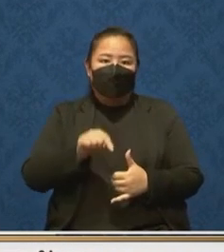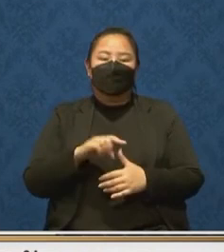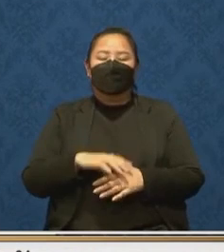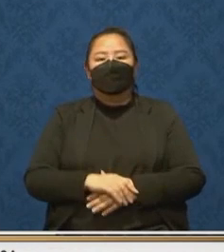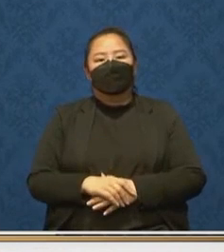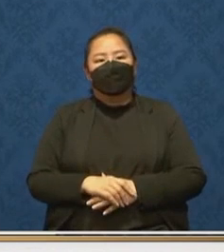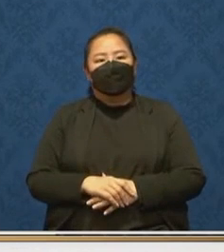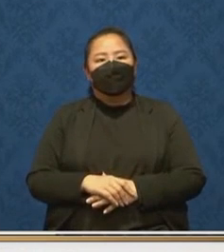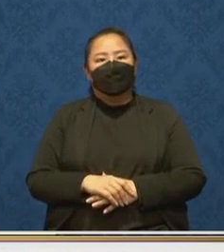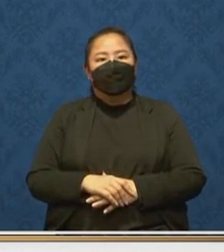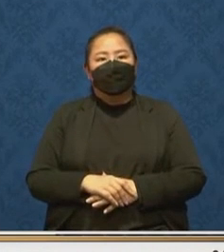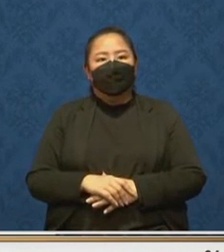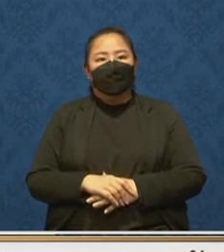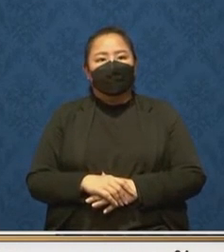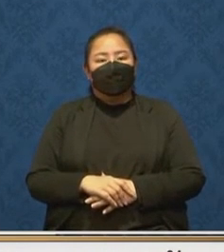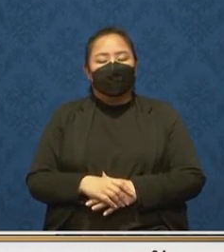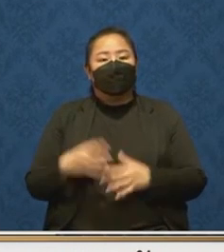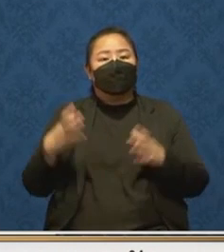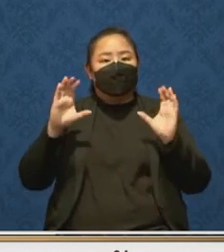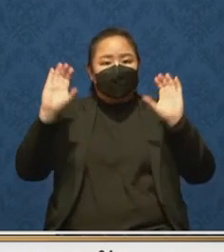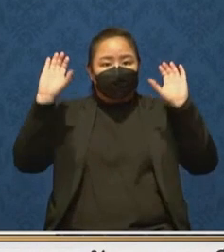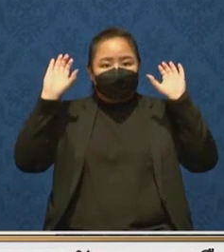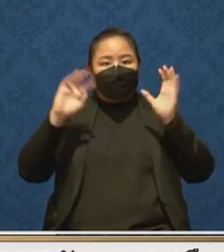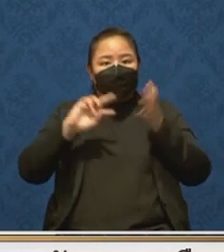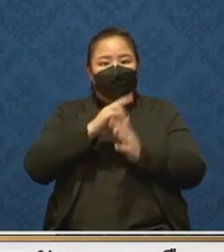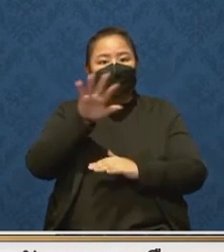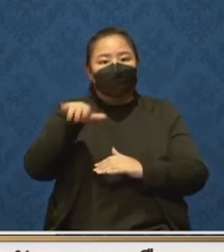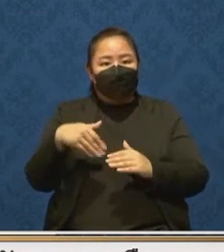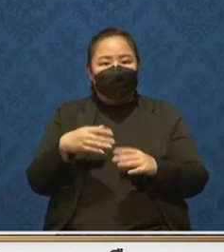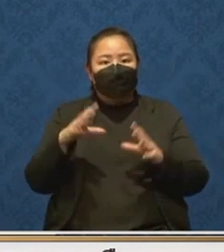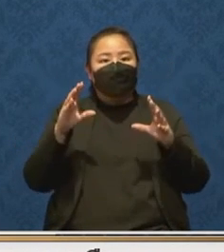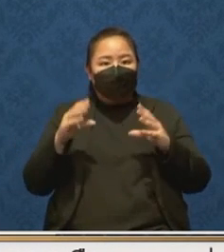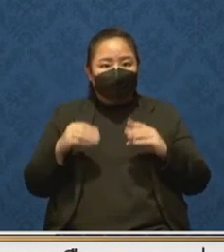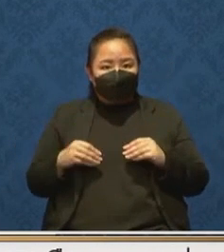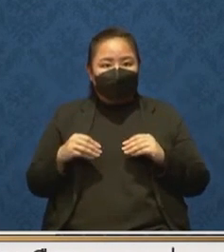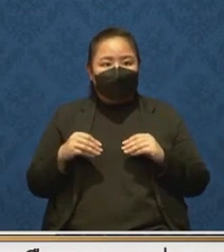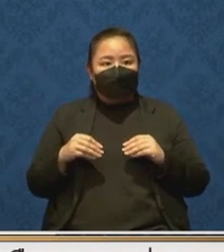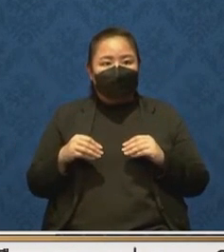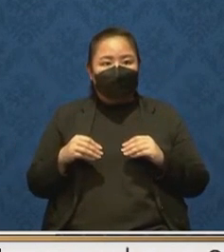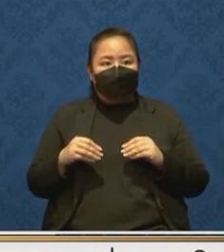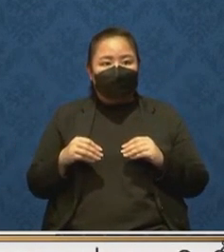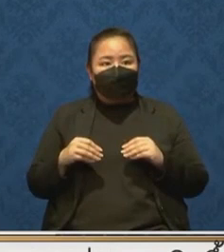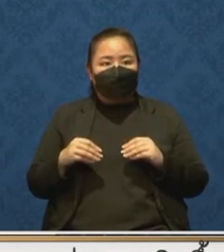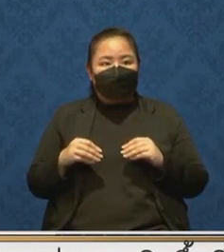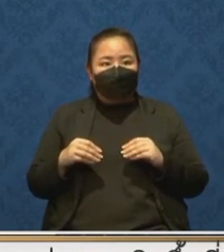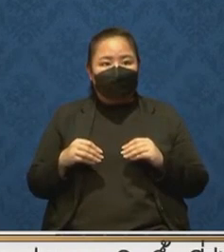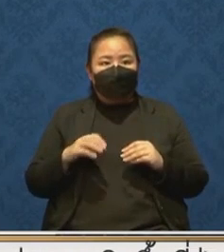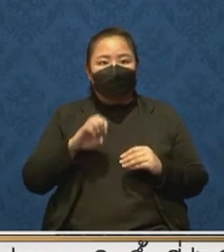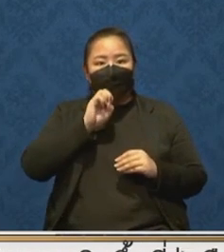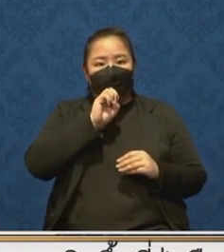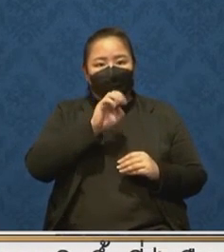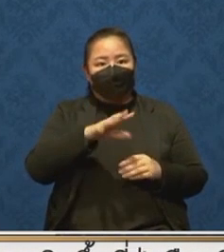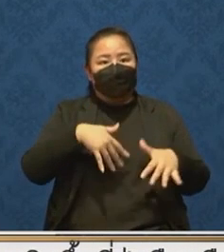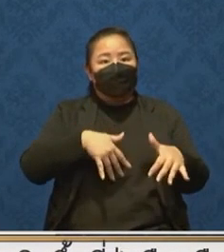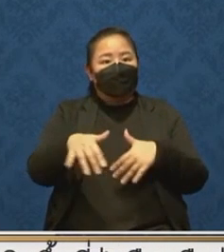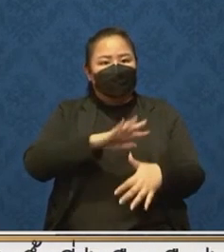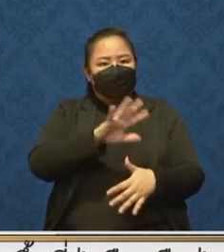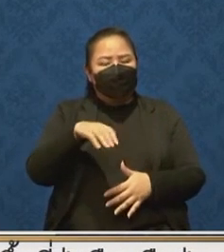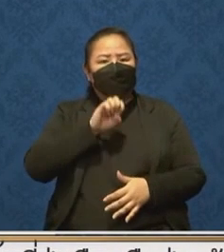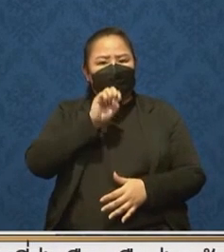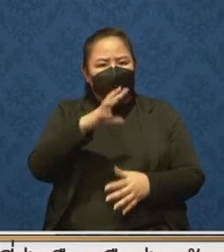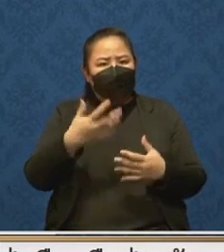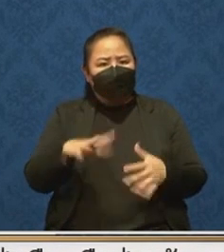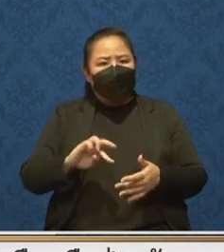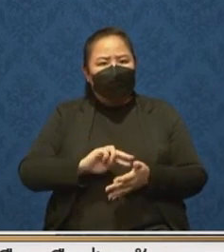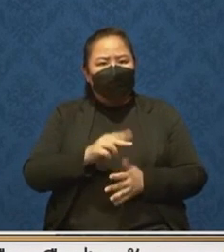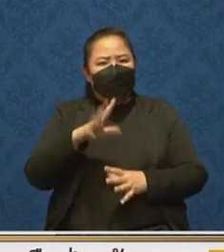เป็นส่งที่รัฐบาลก็ยอมจำนนต่อคำที่ไม่ได้บอกกประชาชนบางคนเขาบอกวาน